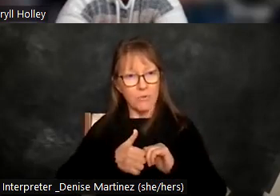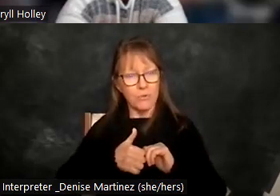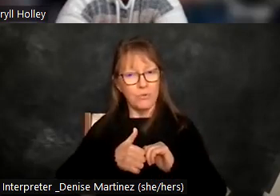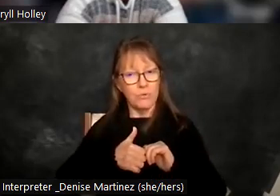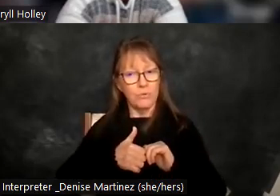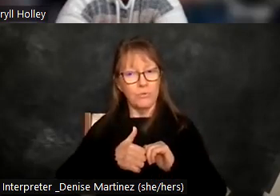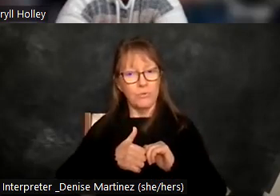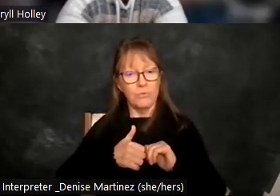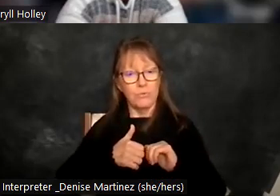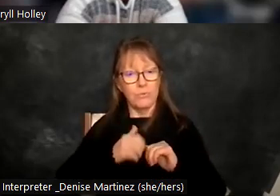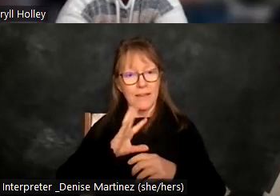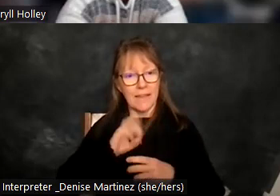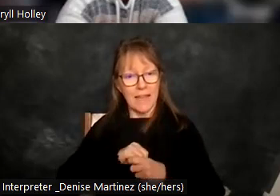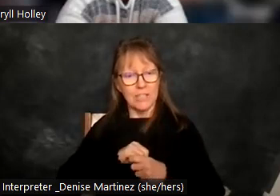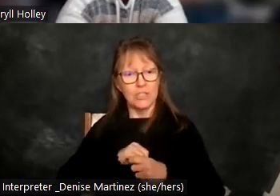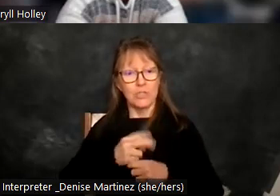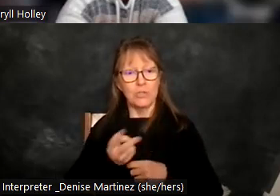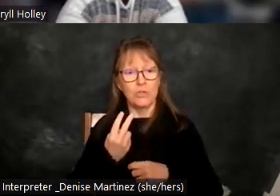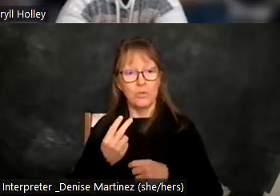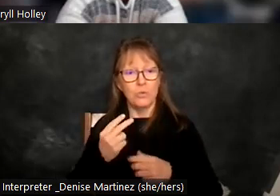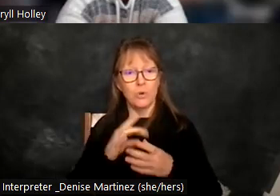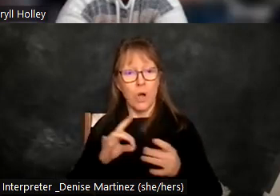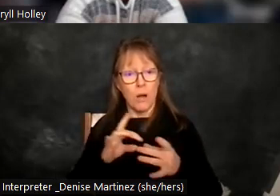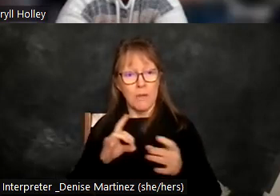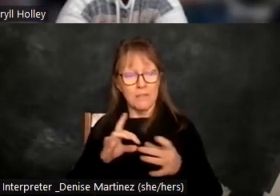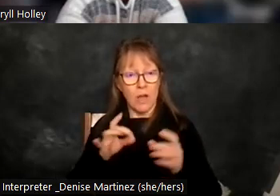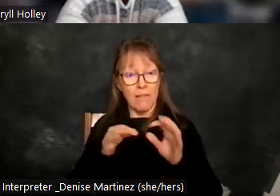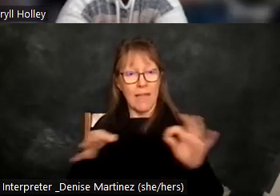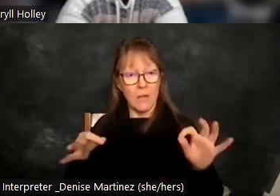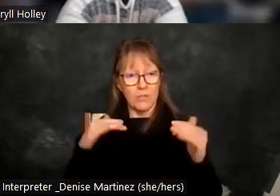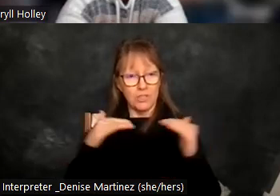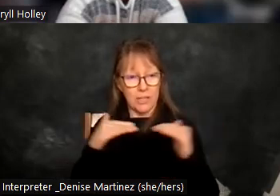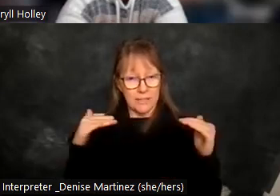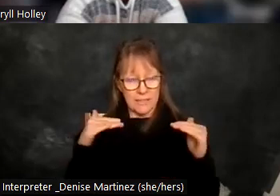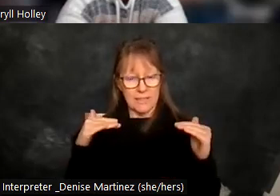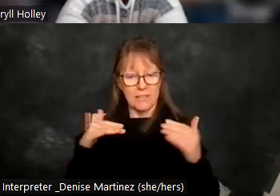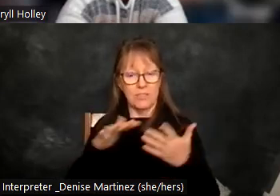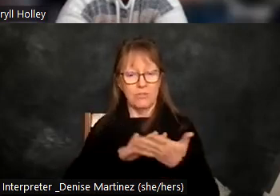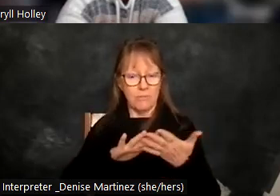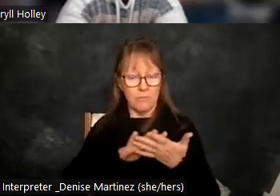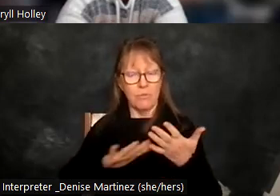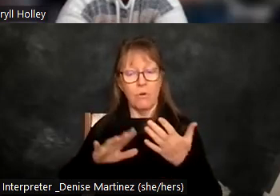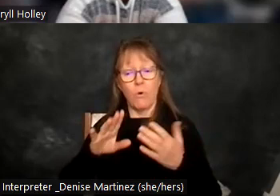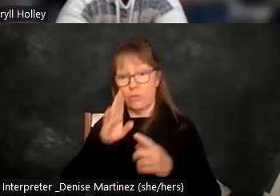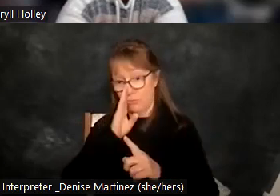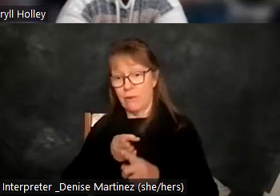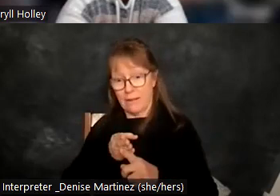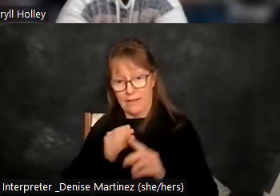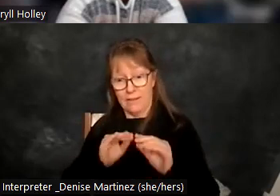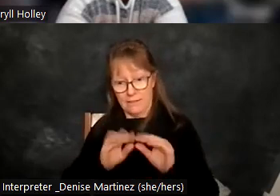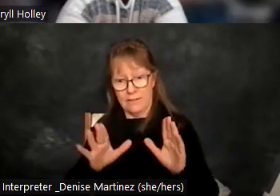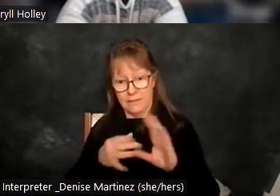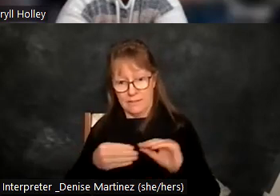des commentaires qui both alluded parlaient to de and said directly that justice linguistique. the